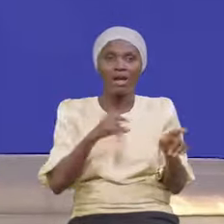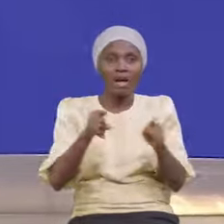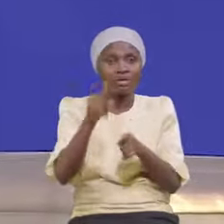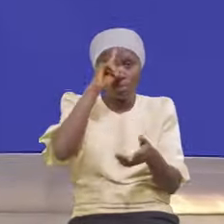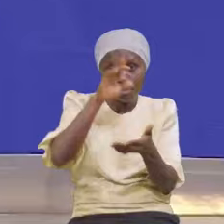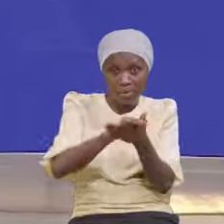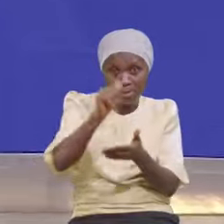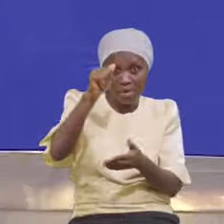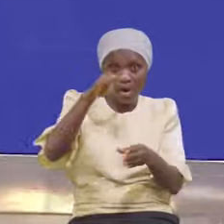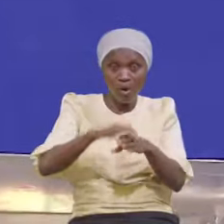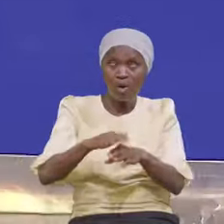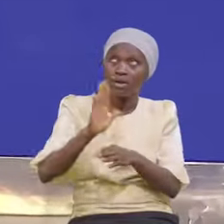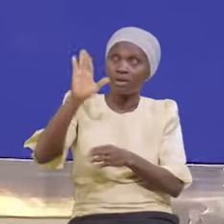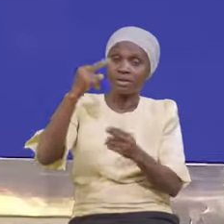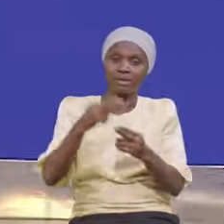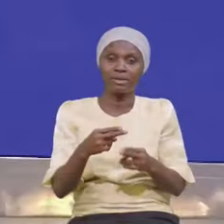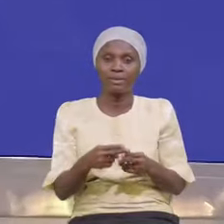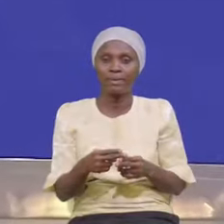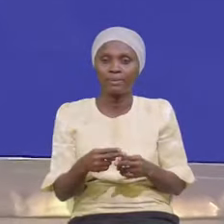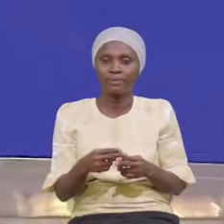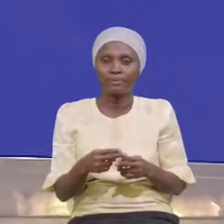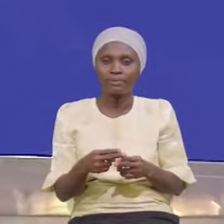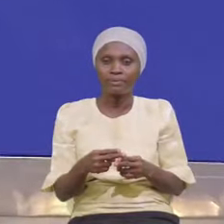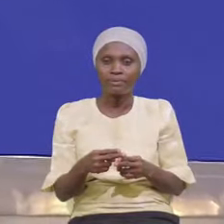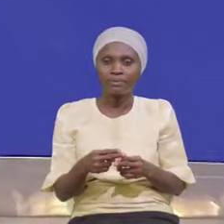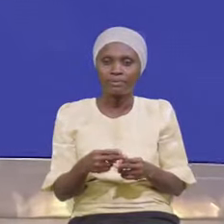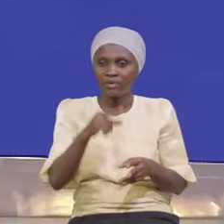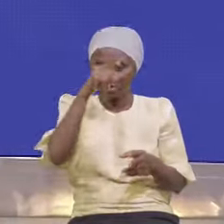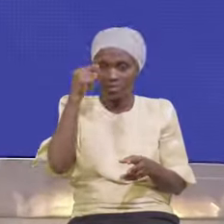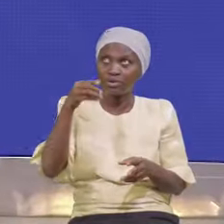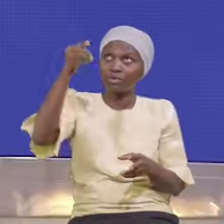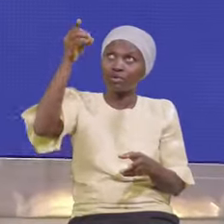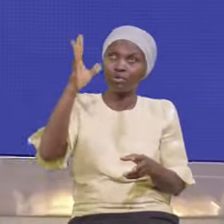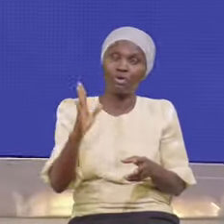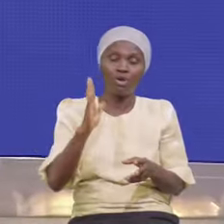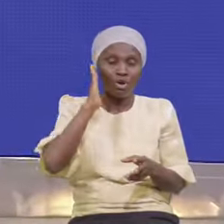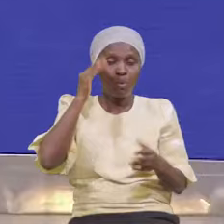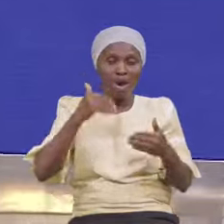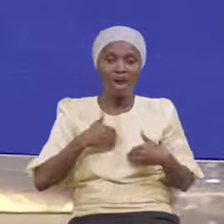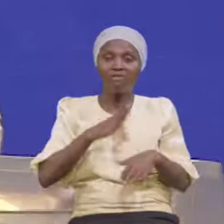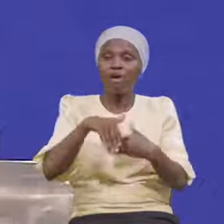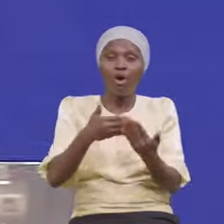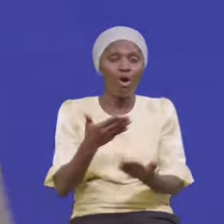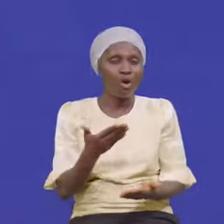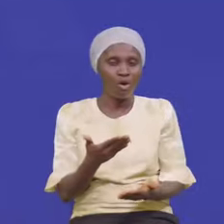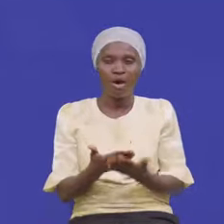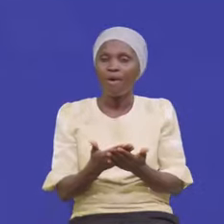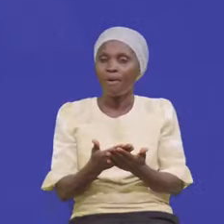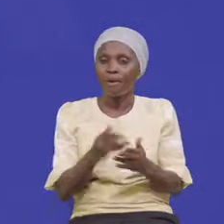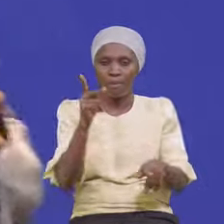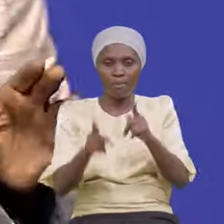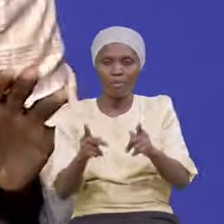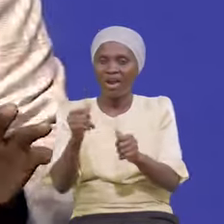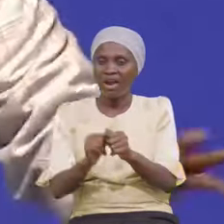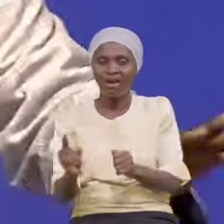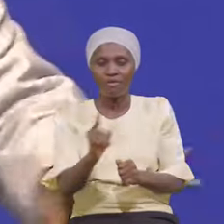his name. మీరు ఆయన నామమందు విశ్వాసం ఉంచితే. God will have all men to be saved. ఎందుకనగా దేవుడు సర్వ